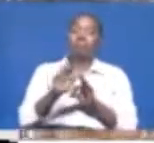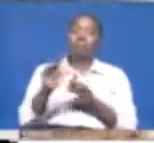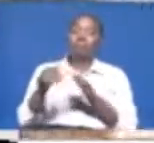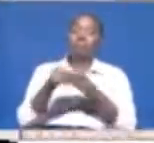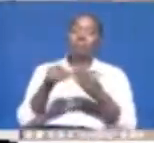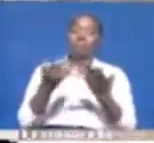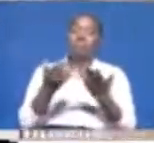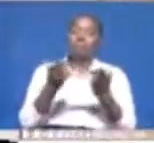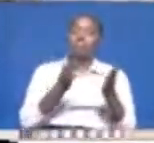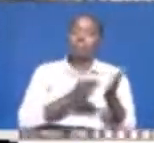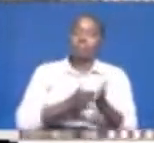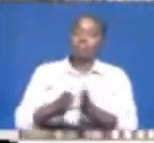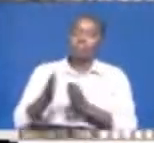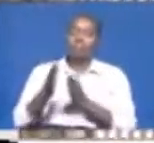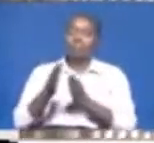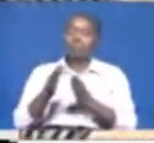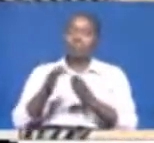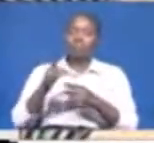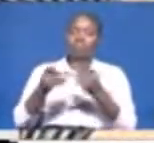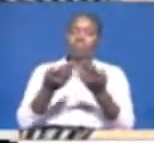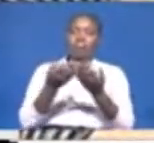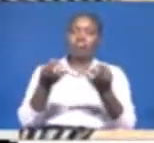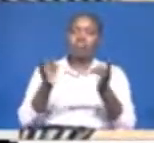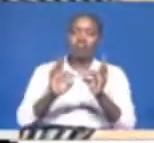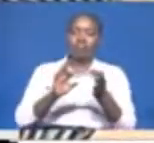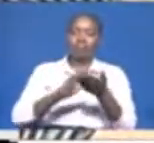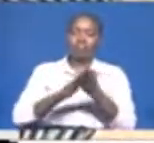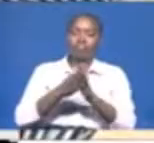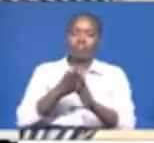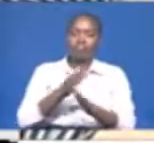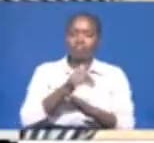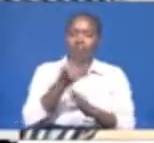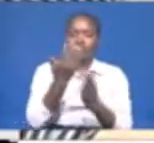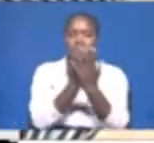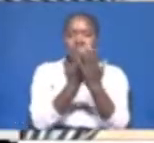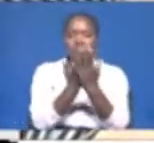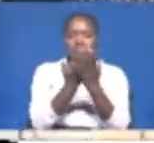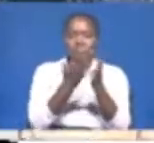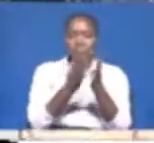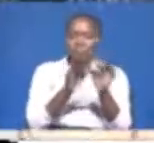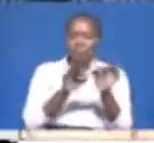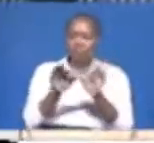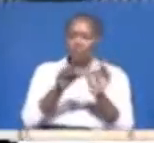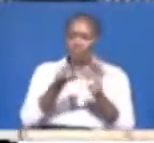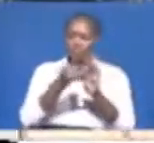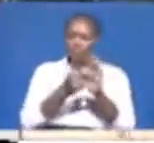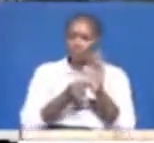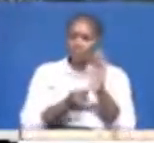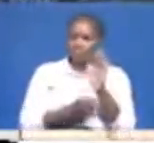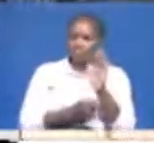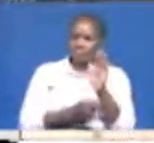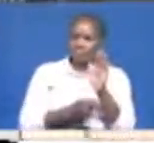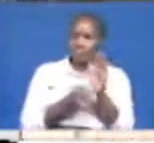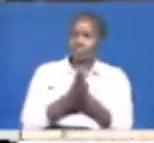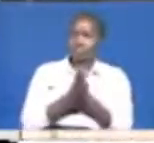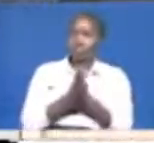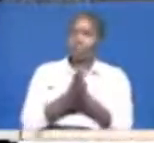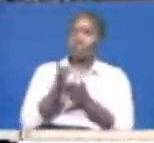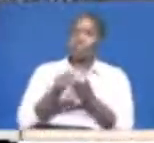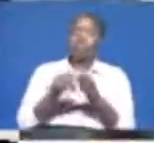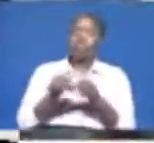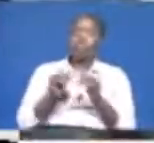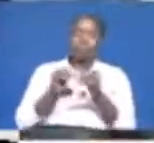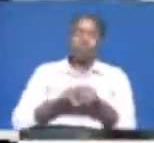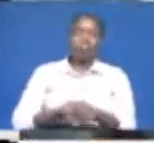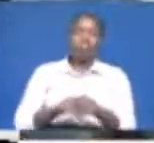kuwasamehe wafungwa na kuachiliwa huru wafungwa wengine umeelezewa kwa undani katika taratibu zinazofaa kufuatwa, kama